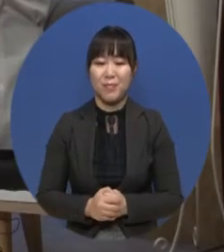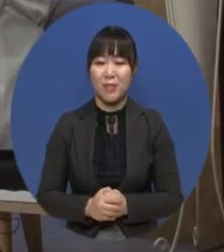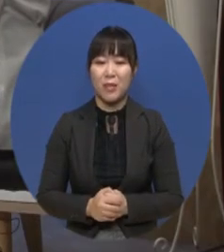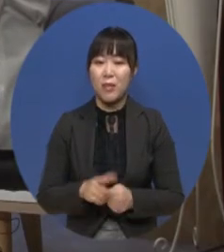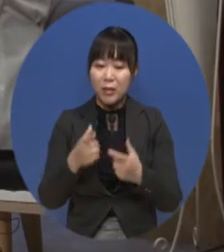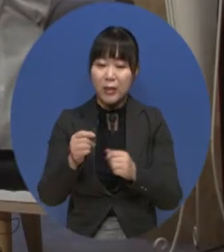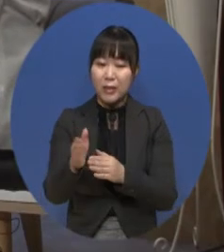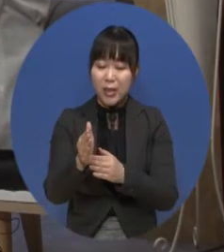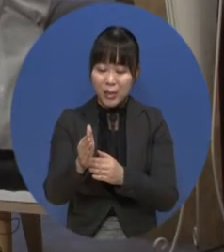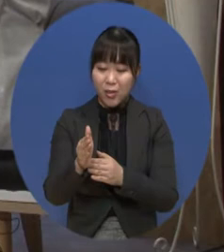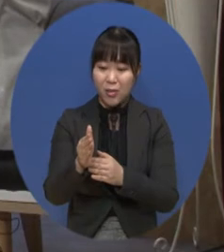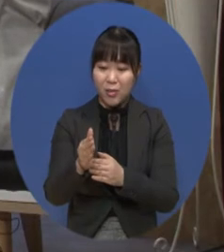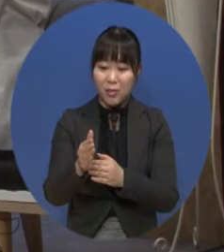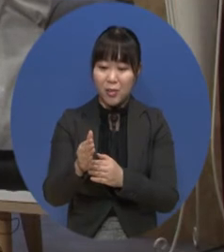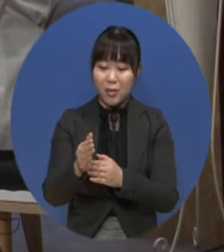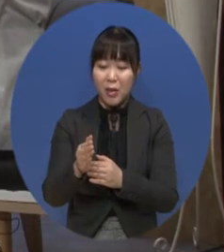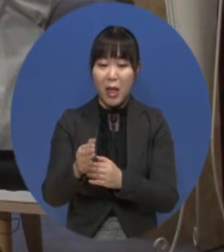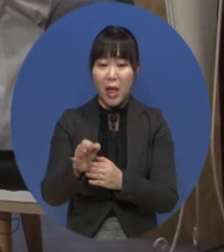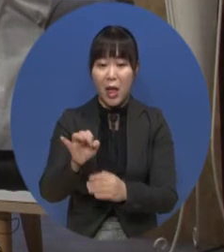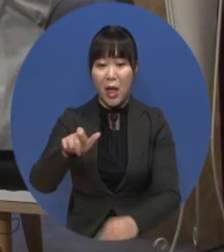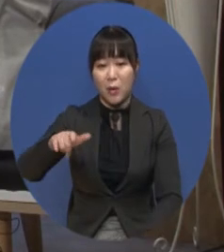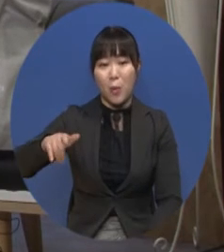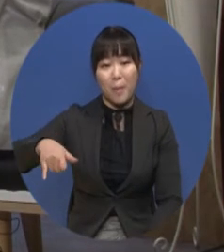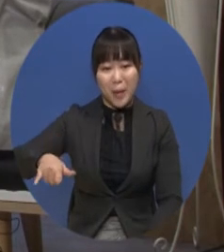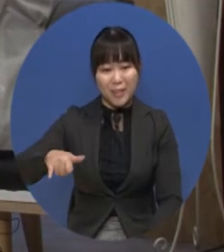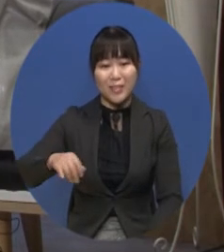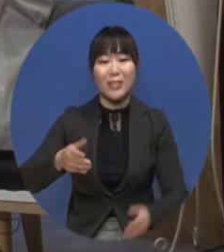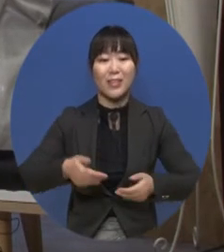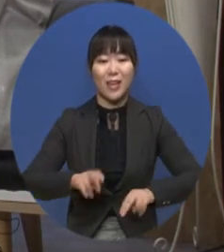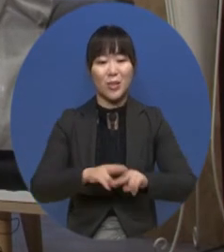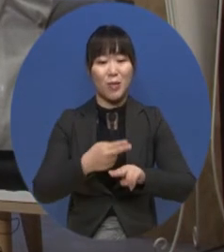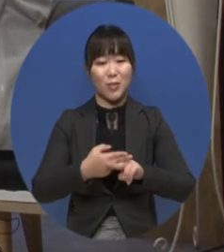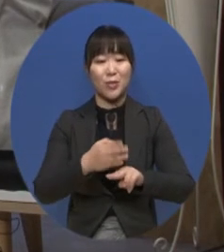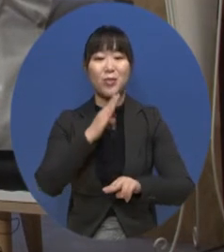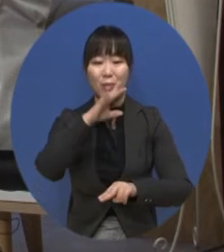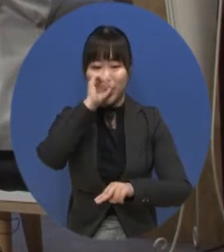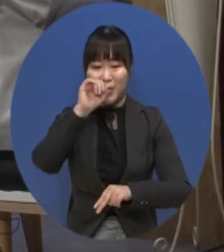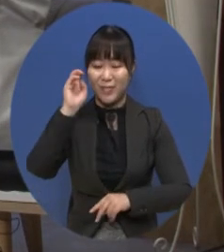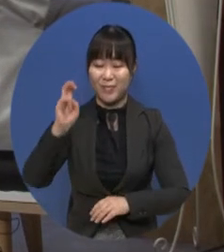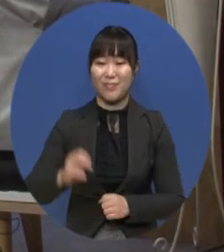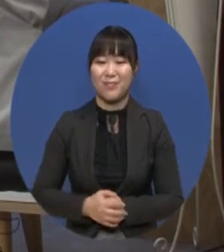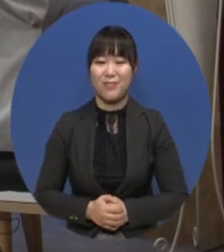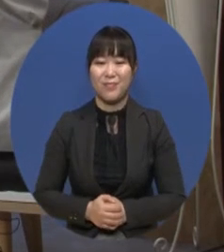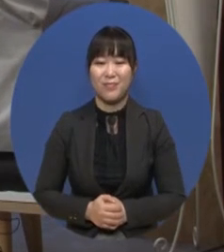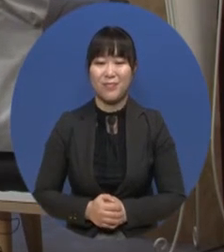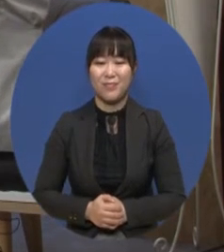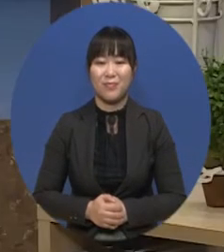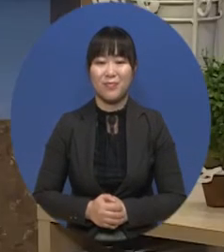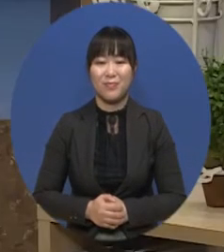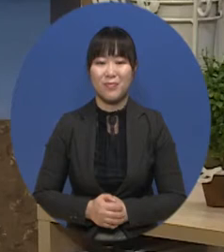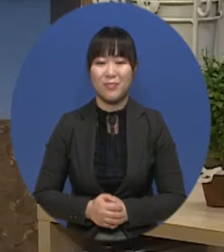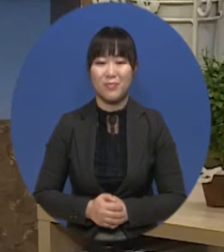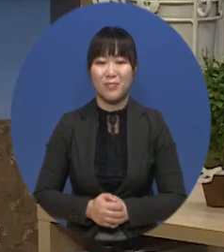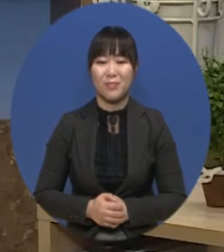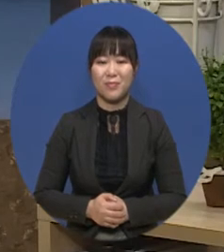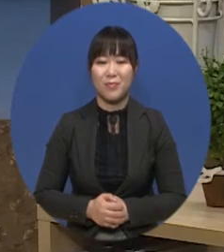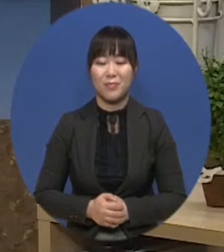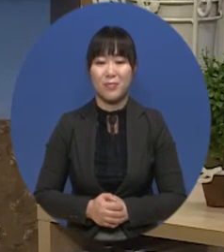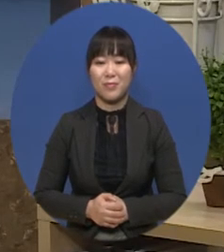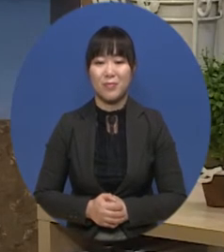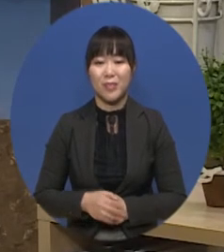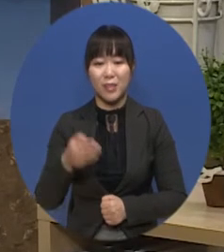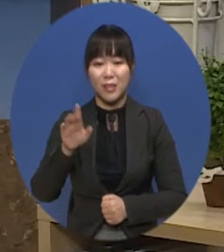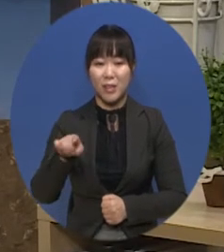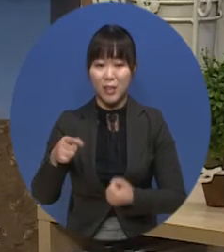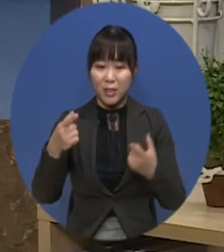이런 생선 그 에코백은 생일 선물로도 굉장히 좋을 것 같아요. 맞아요. 네, 맞아요. 근데 이런